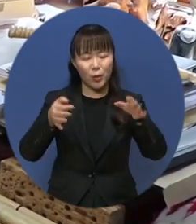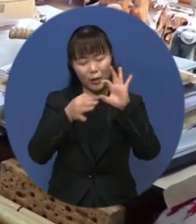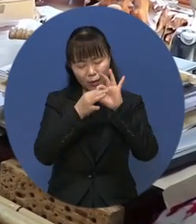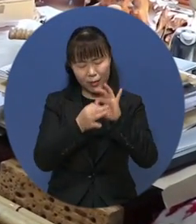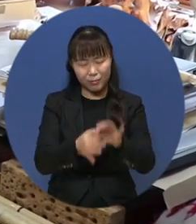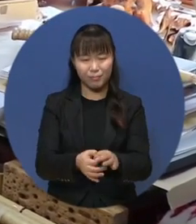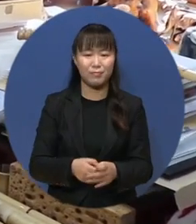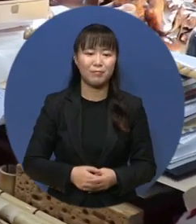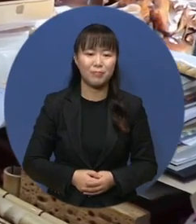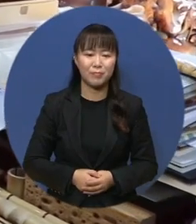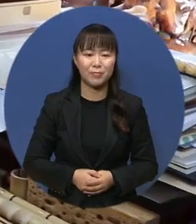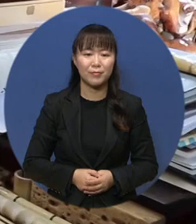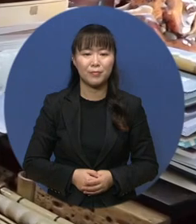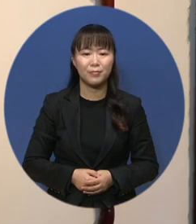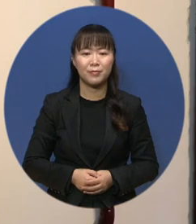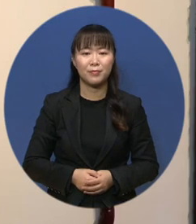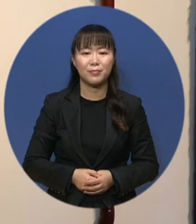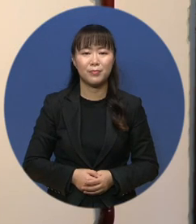고스란히 지켜오고 있습니다.